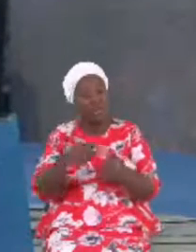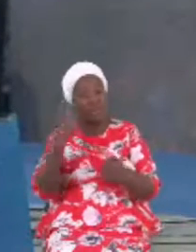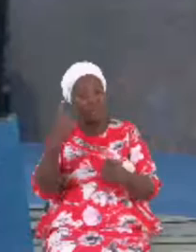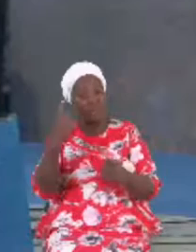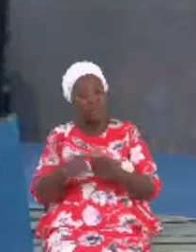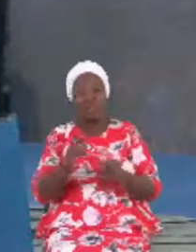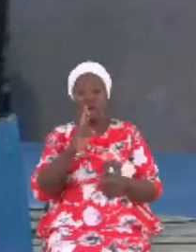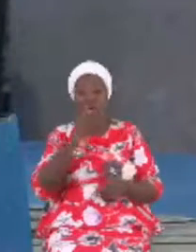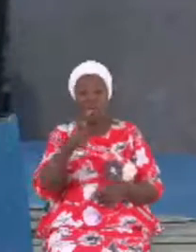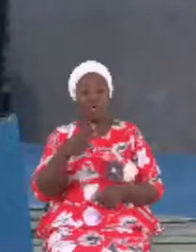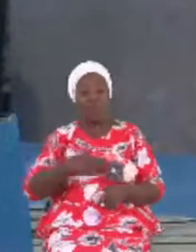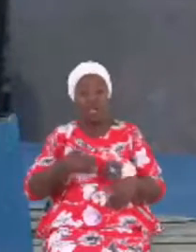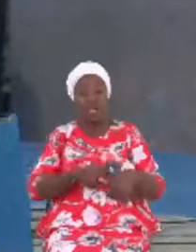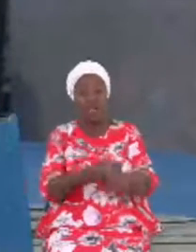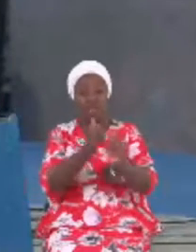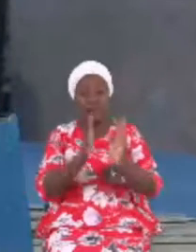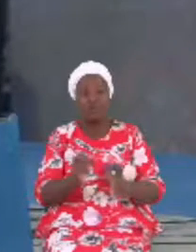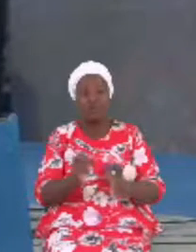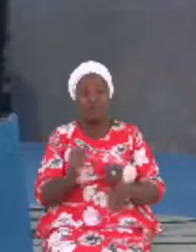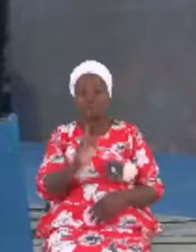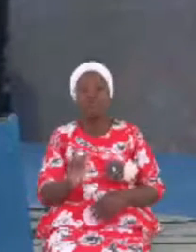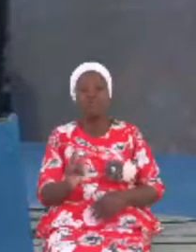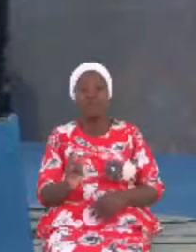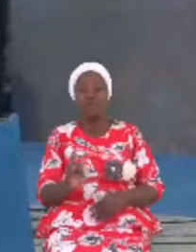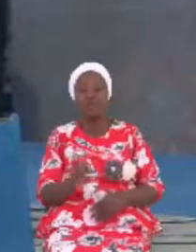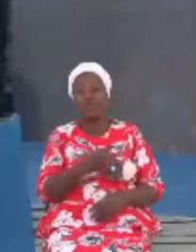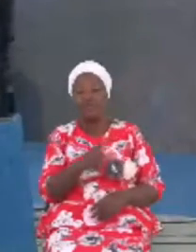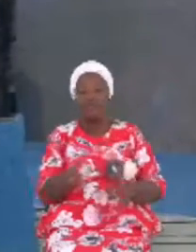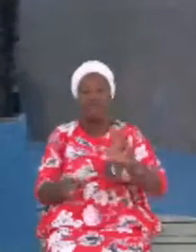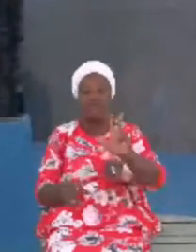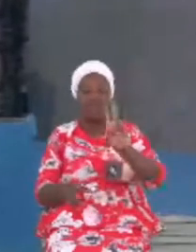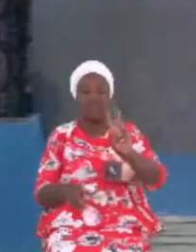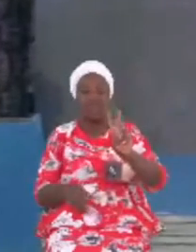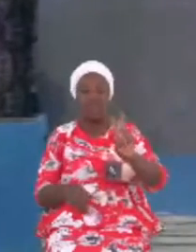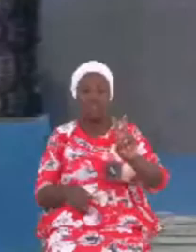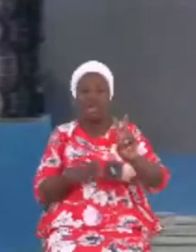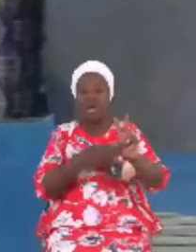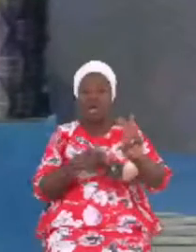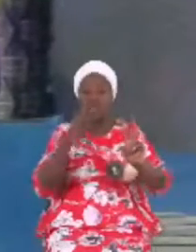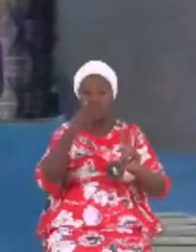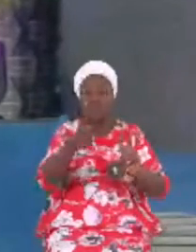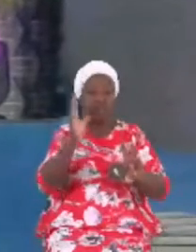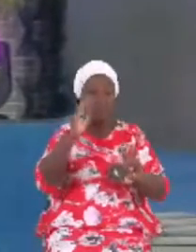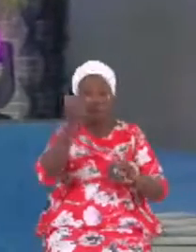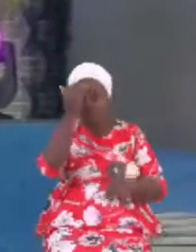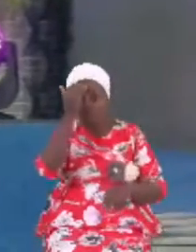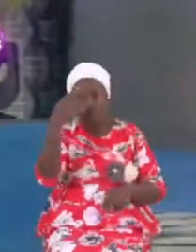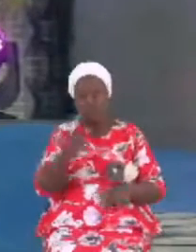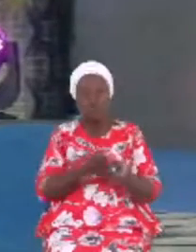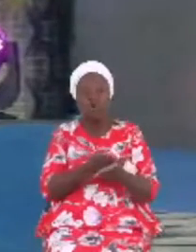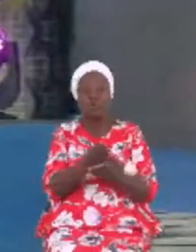Alors, vous êtes vraiment mes disciples. Verset 32. Vous connaîtrez la